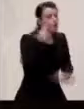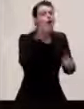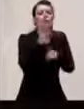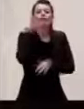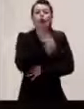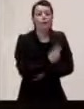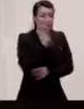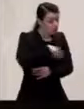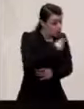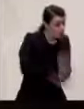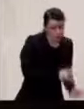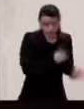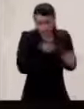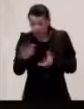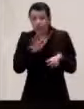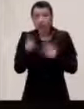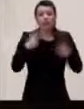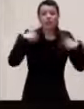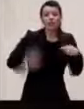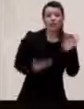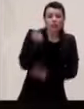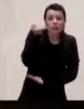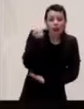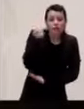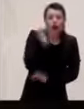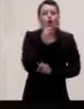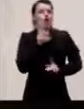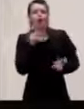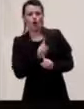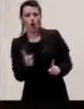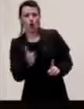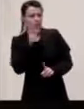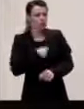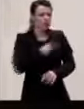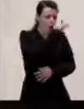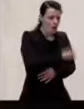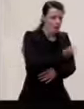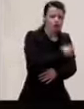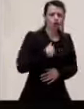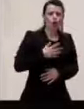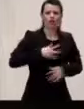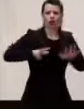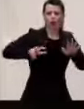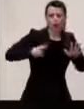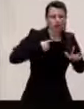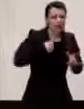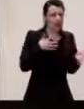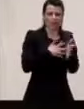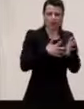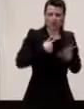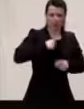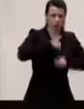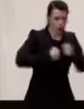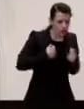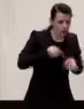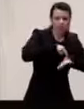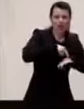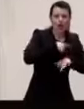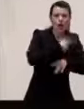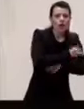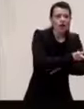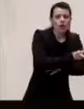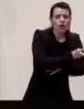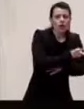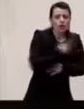a salvargli la vita o il fatto di portare una persona di 80 anni inferma che non aveva dentro un'autoambulanza per